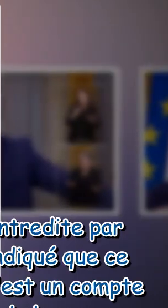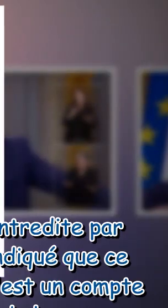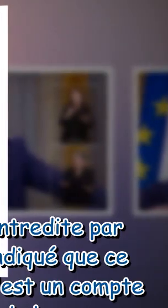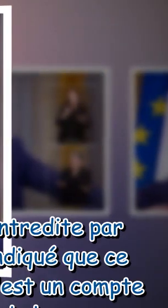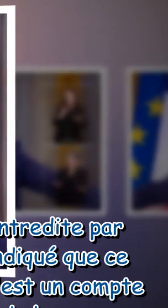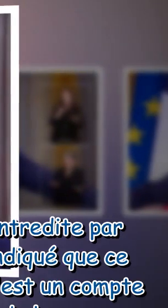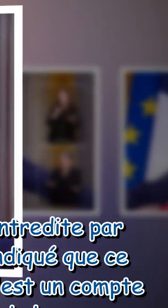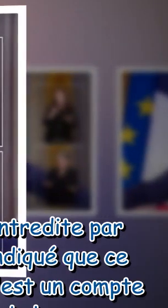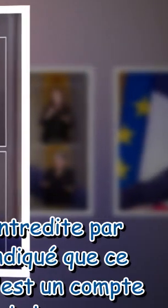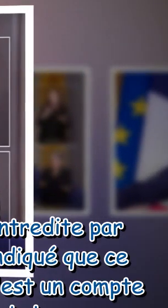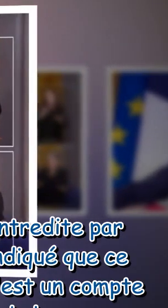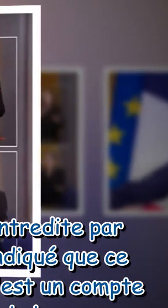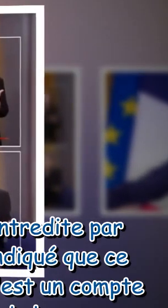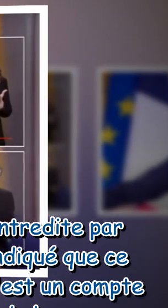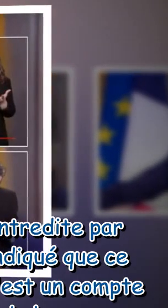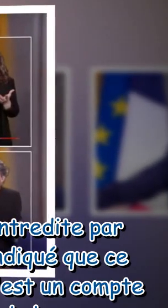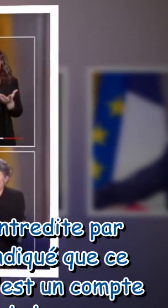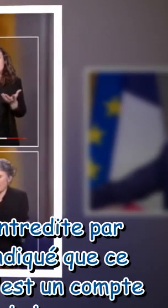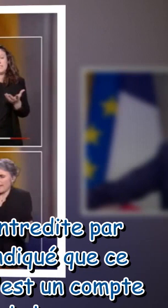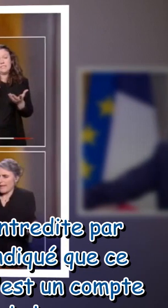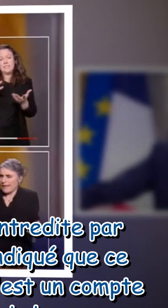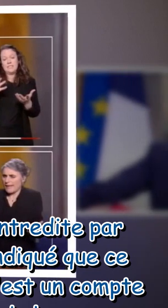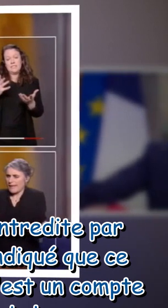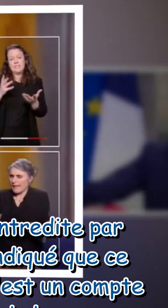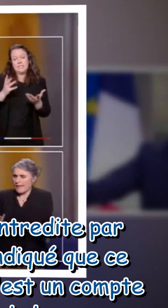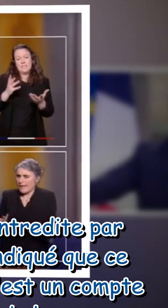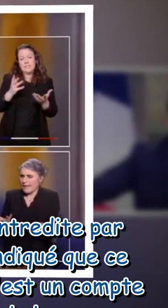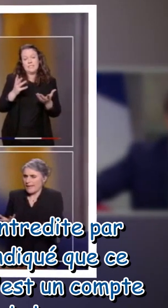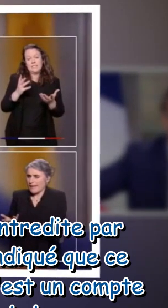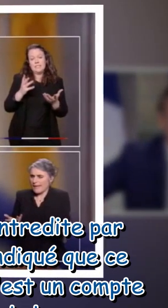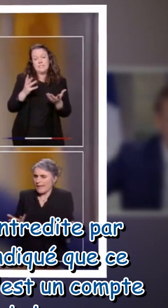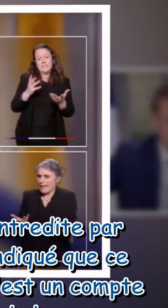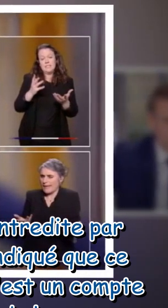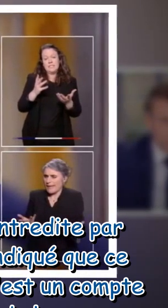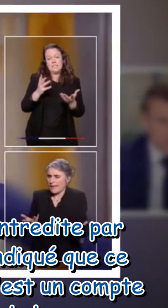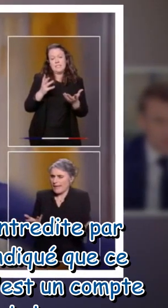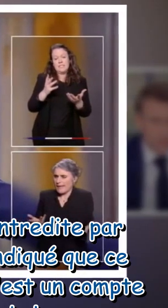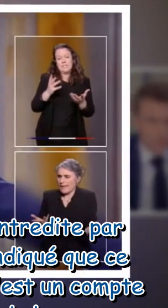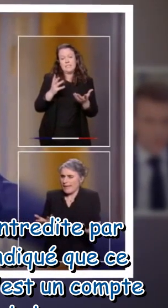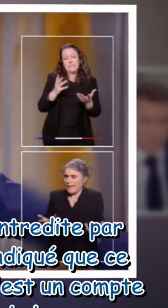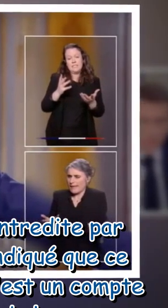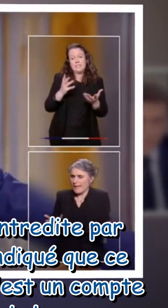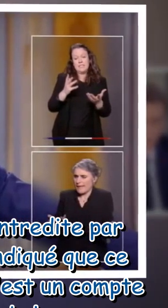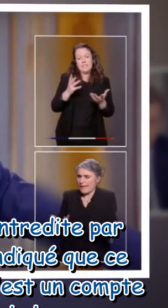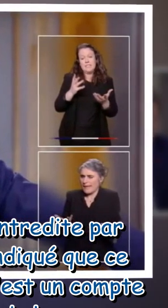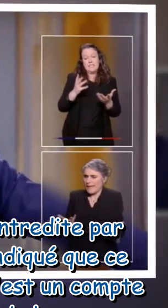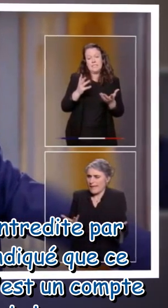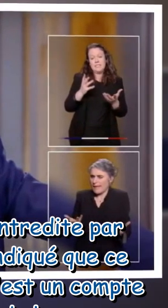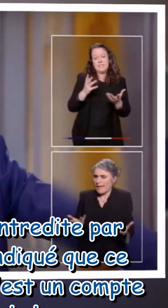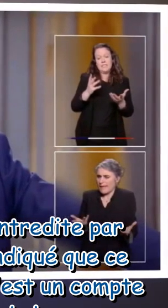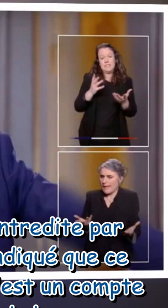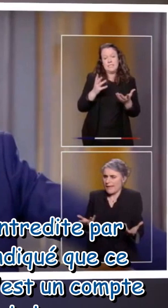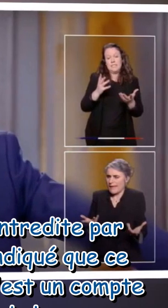Mais l'information a rapidement été contredite par nos confrères de France Info, qui ont indiqué que ce modèle de costume n'existe pas et que